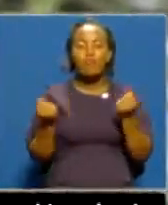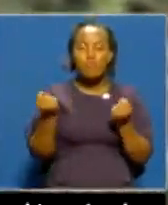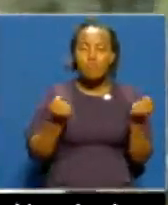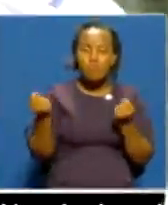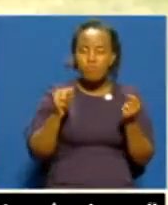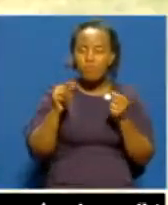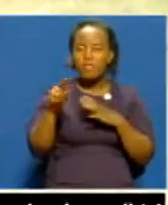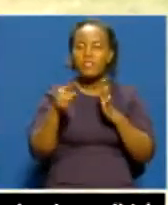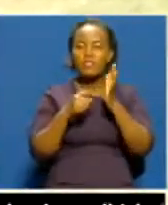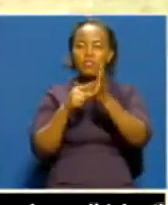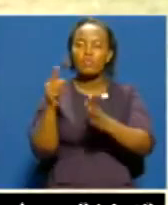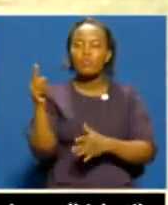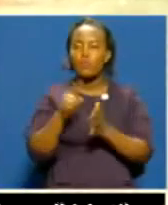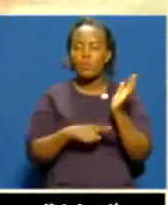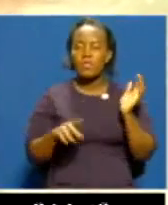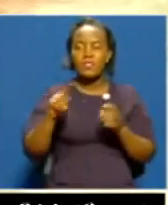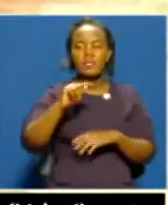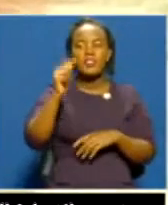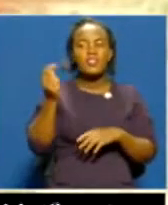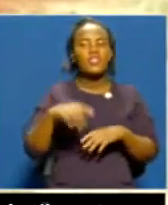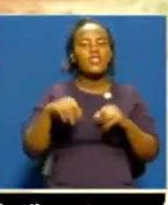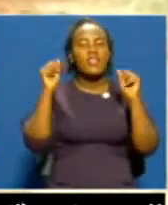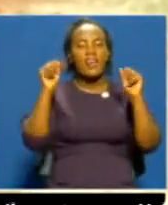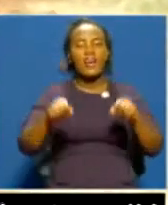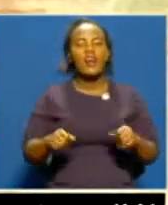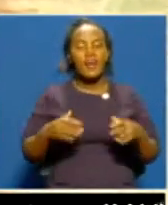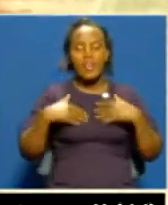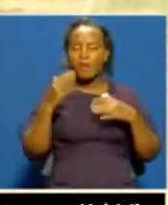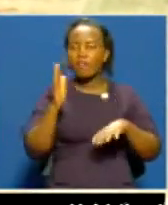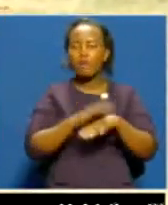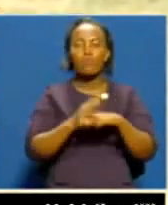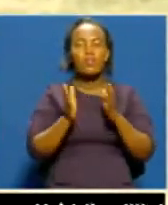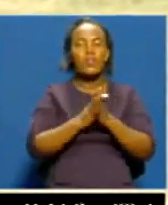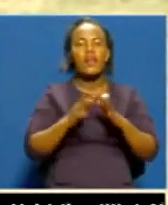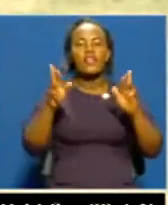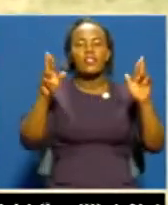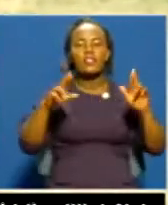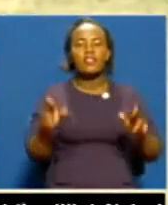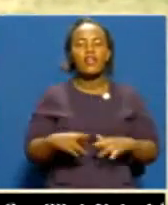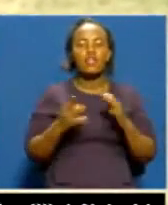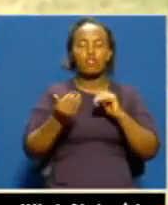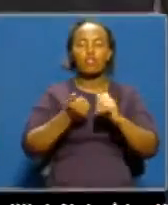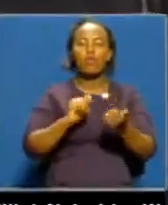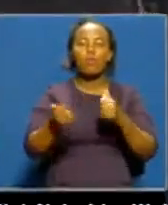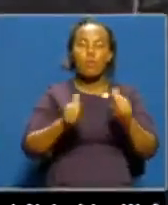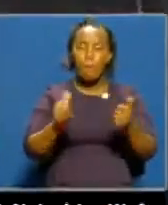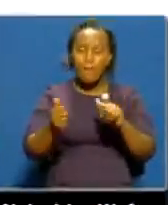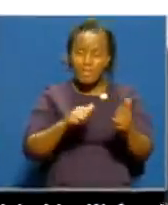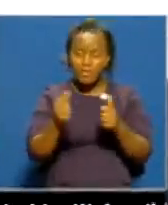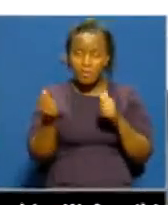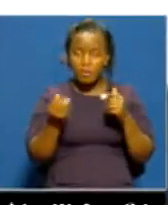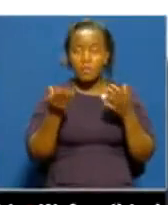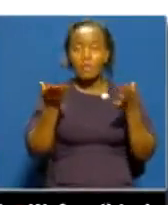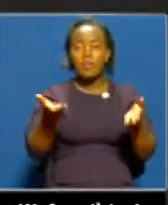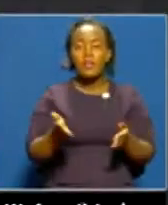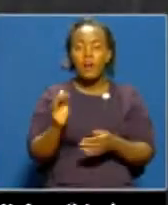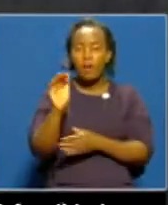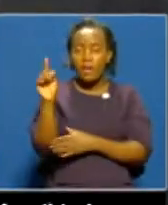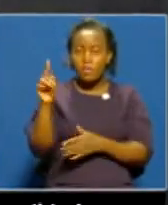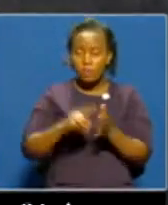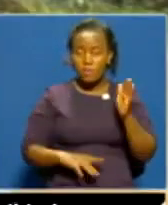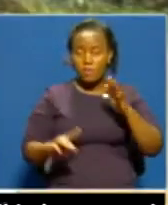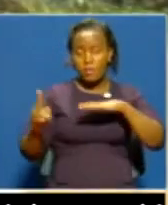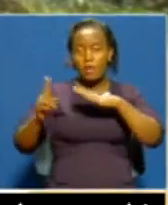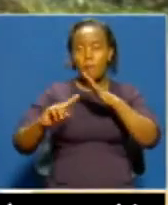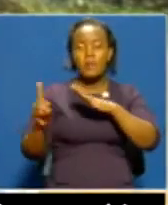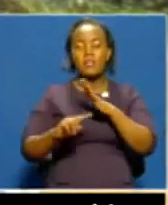kuwa Kenya ina uwezo wa kuandaa mashindano ya kufana ya kimataifa. Njiru ameitaka serikali na wizara ya michezo kuanzisha vilabu vya